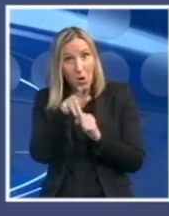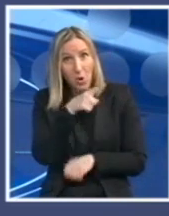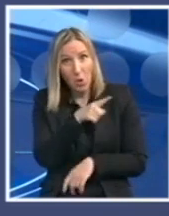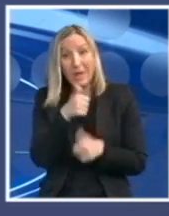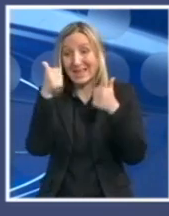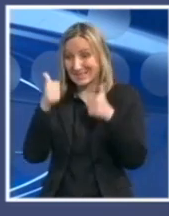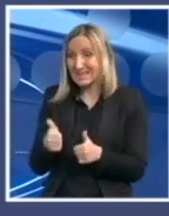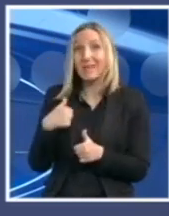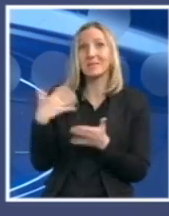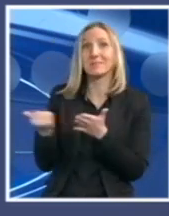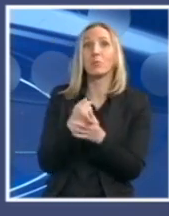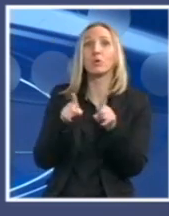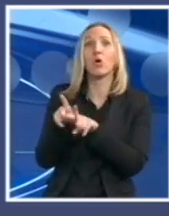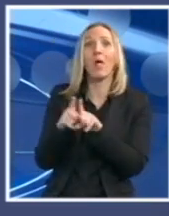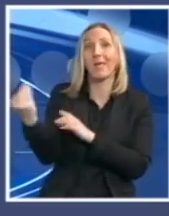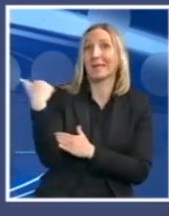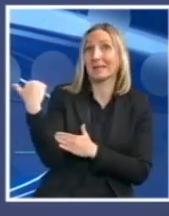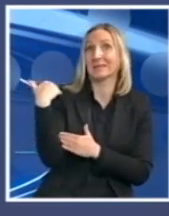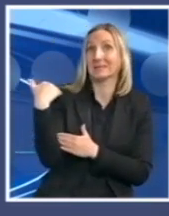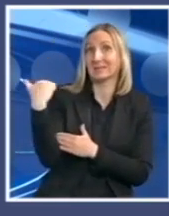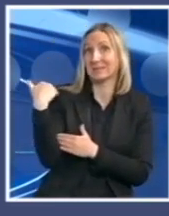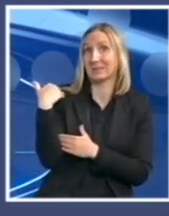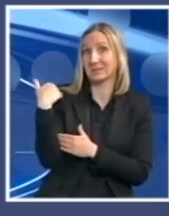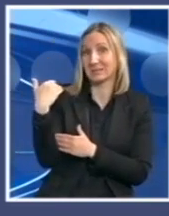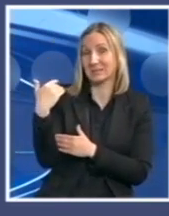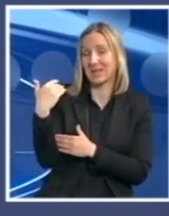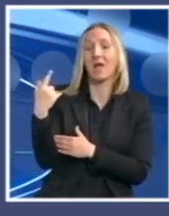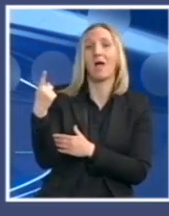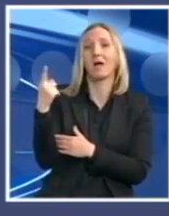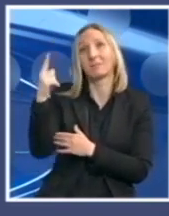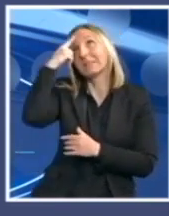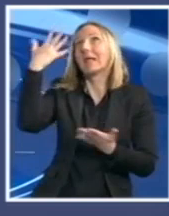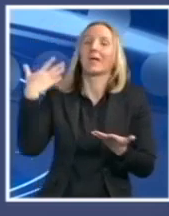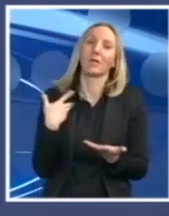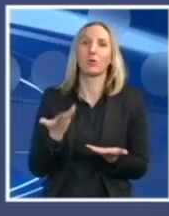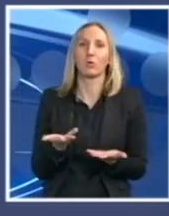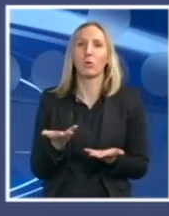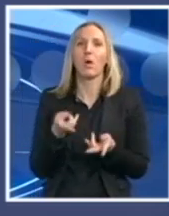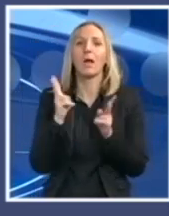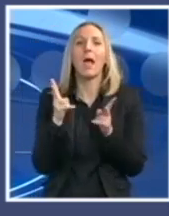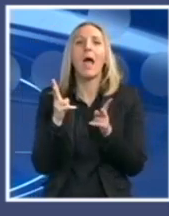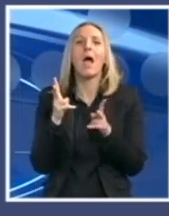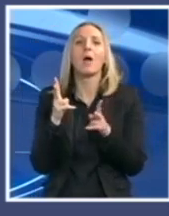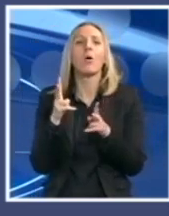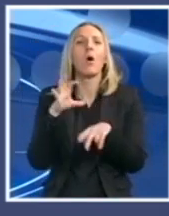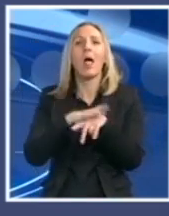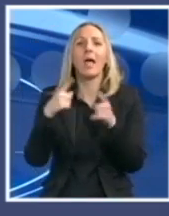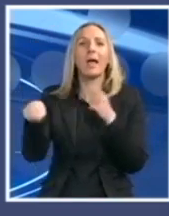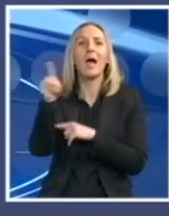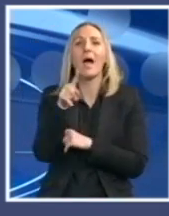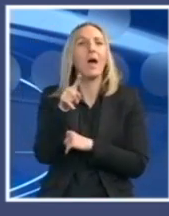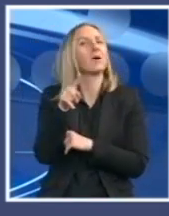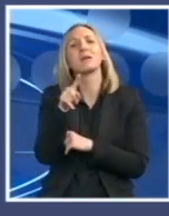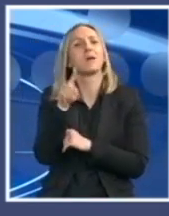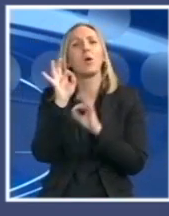dobio od koleginice jednu, da kažem, ideju da postavim i ovo pitanje, prosto kako struka komentariše napade na novinare.